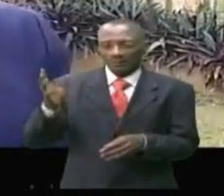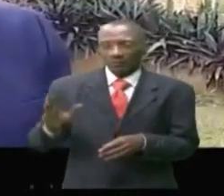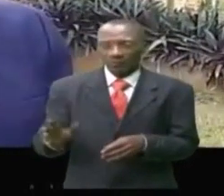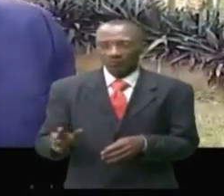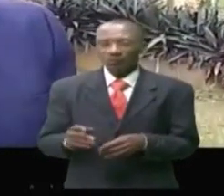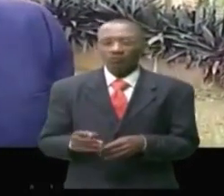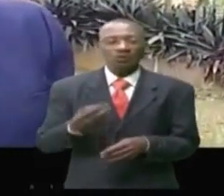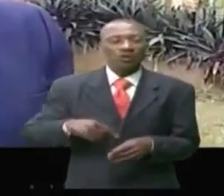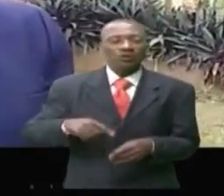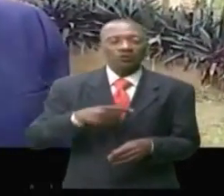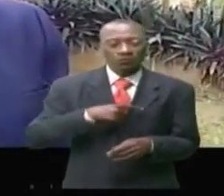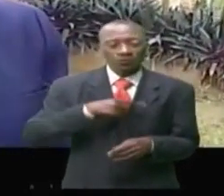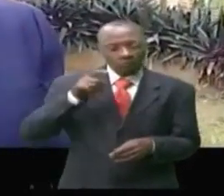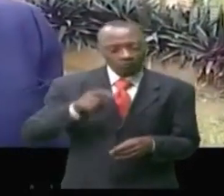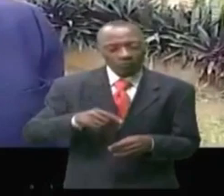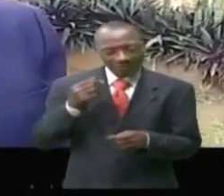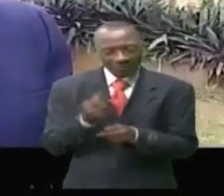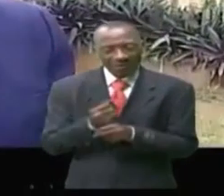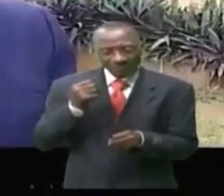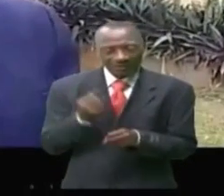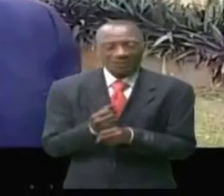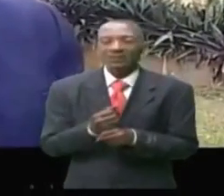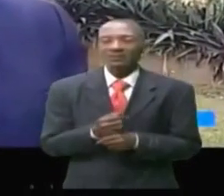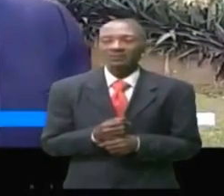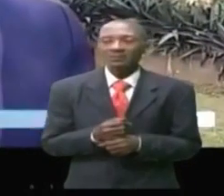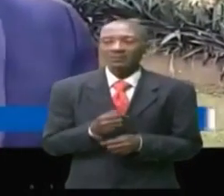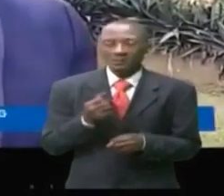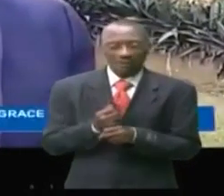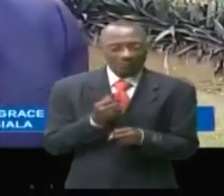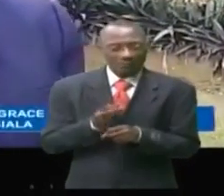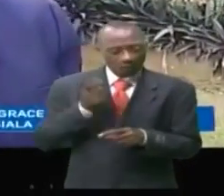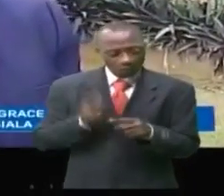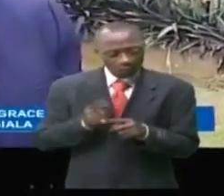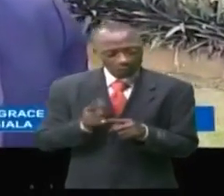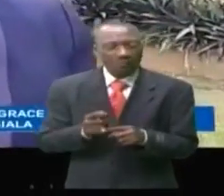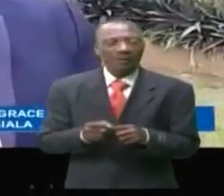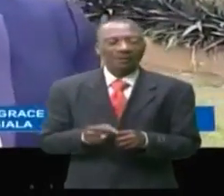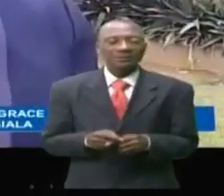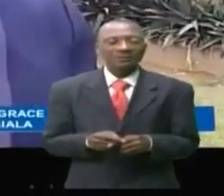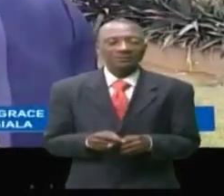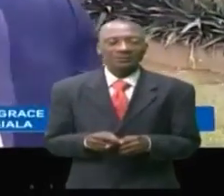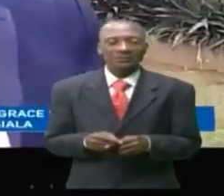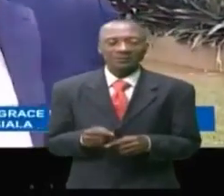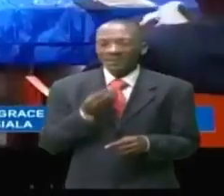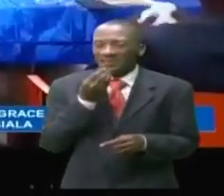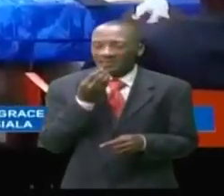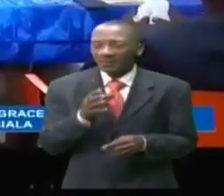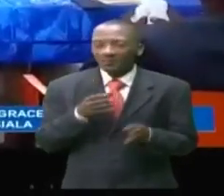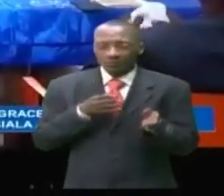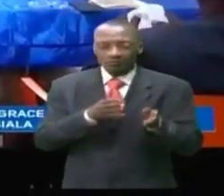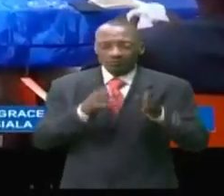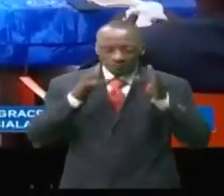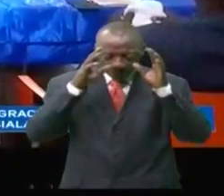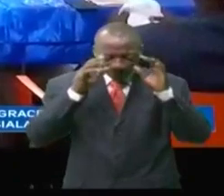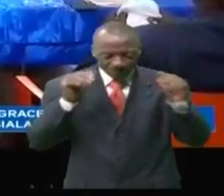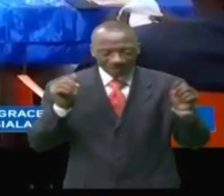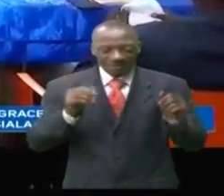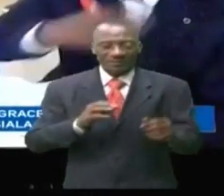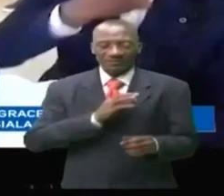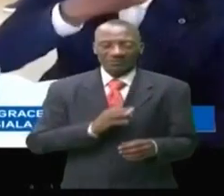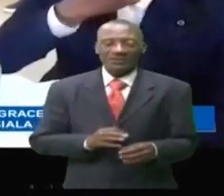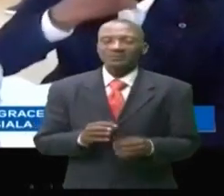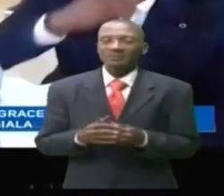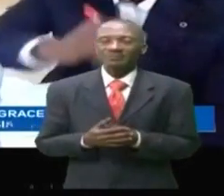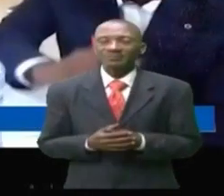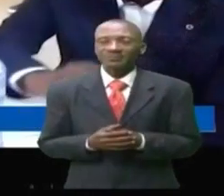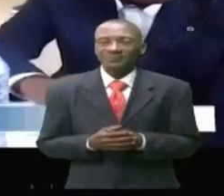appelaient et ils ne comprenaient pas bien c'était quoi les PROADER, qui finançait et quelles sont les activités qui sont éligibles. Retenons également que le PROADER